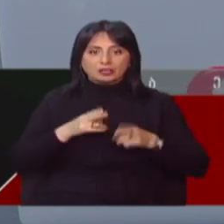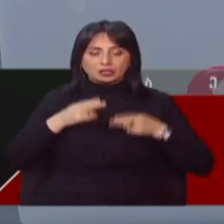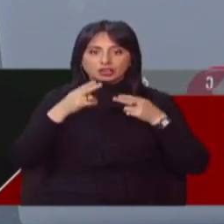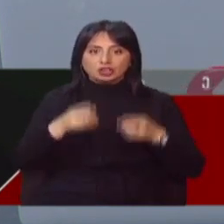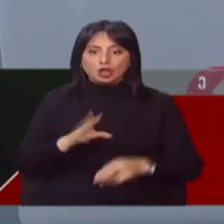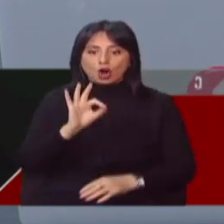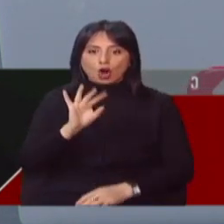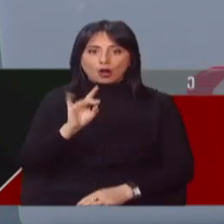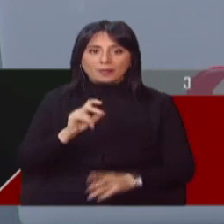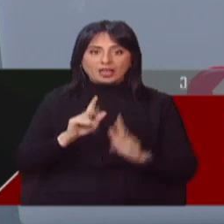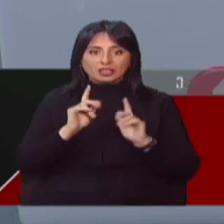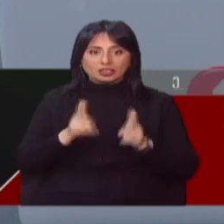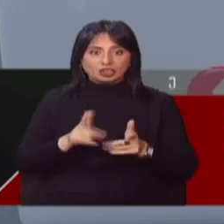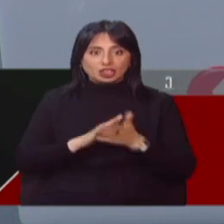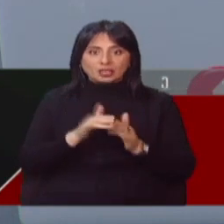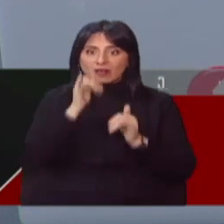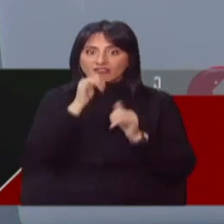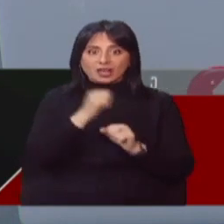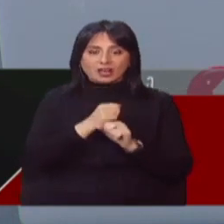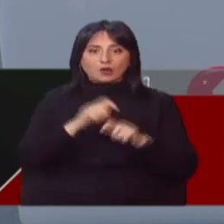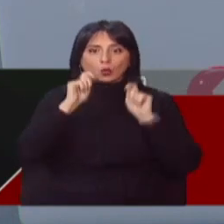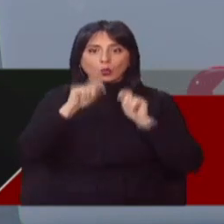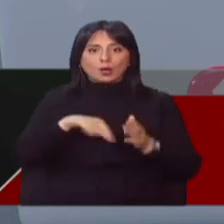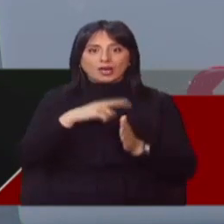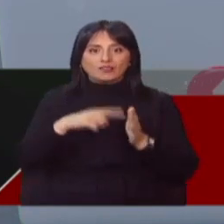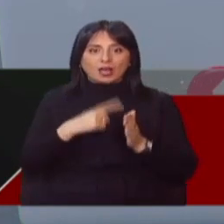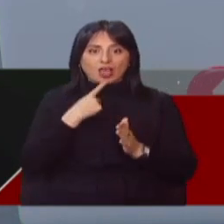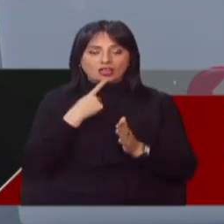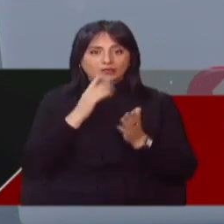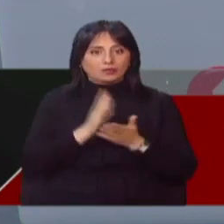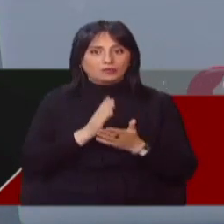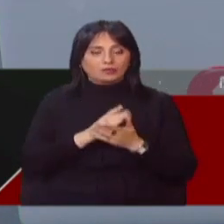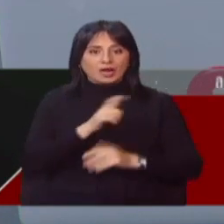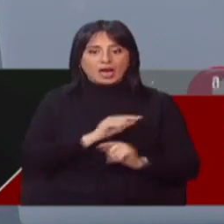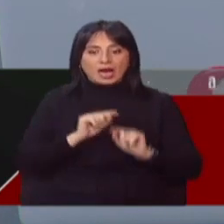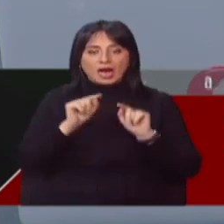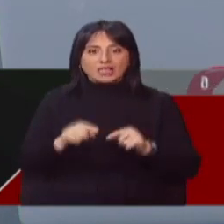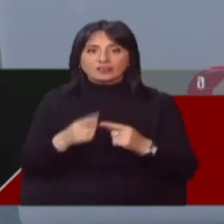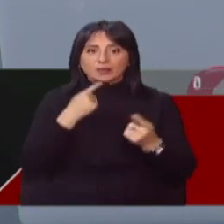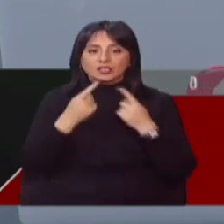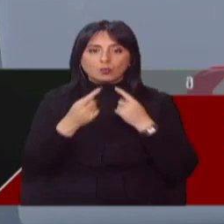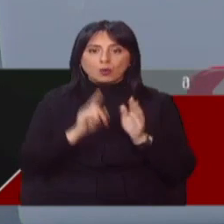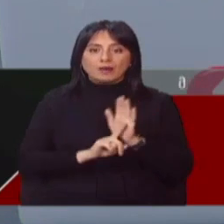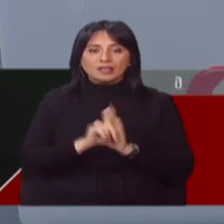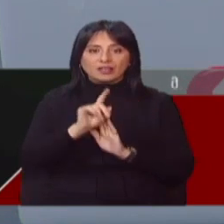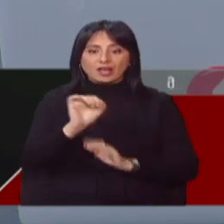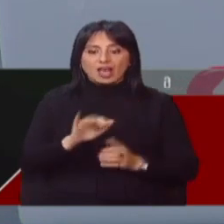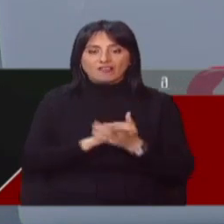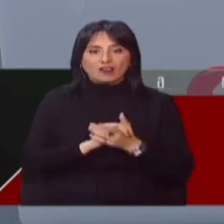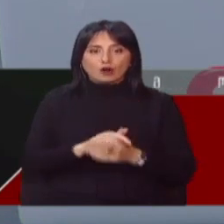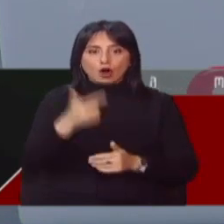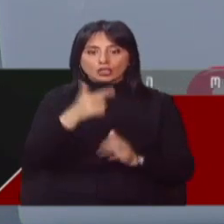თუ ორბანთან შეთანხმების მიღწევა ვერ მოხერხდება, უკრაინის საკითხი ეჭქვეშ დგება. გაწევრიანებაზე მოლაპარაკებების დაწყებას